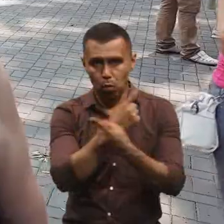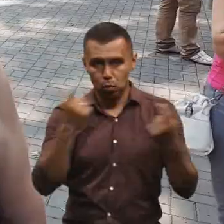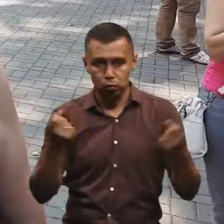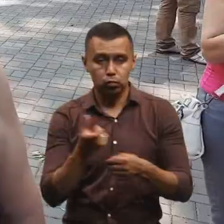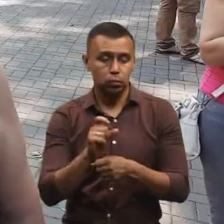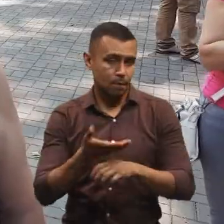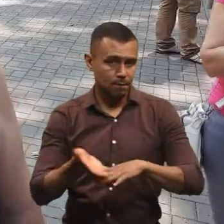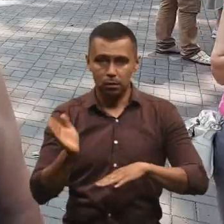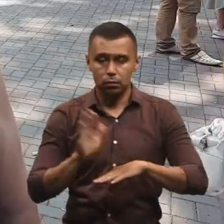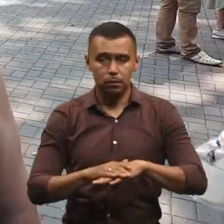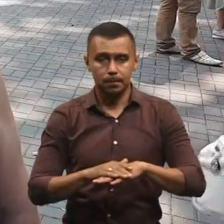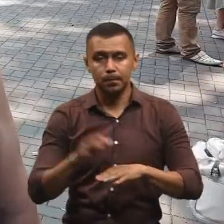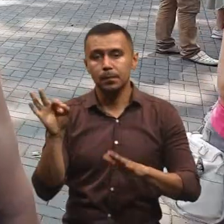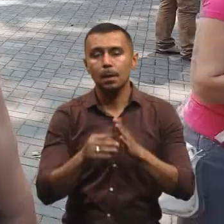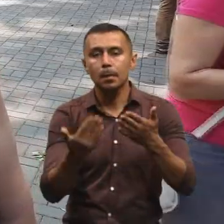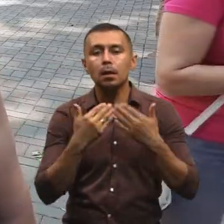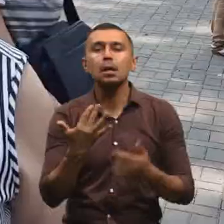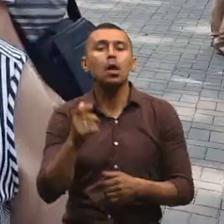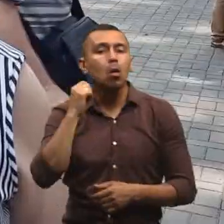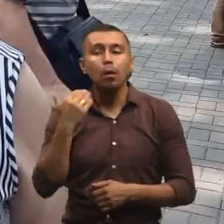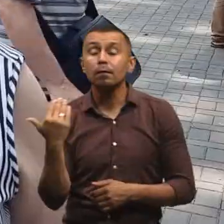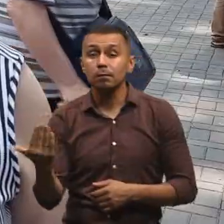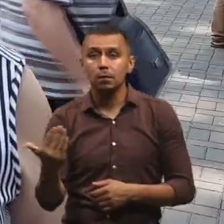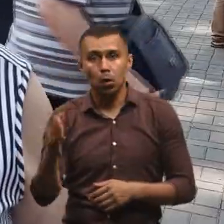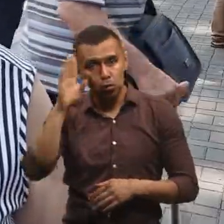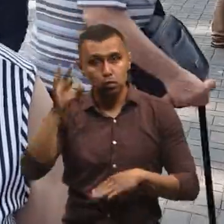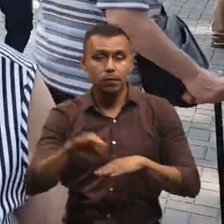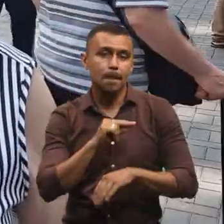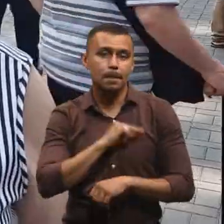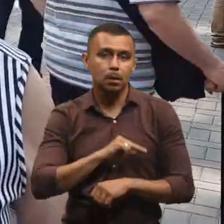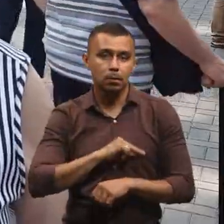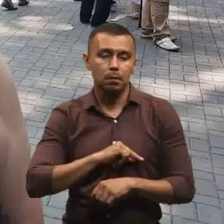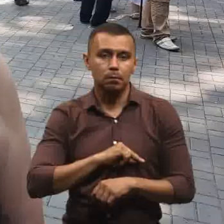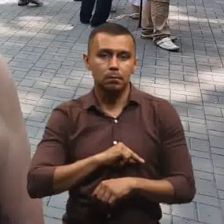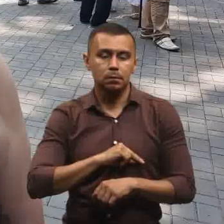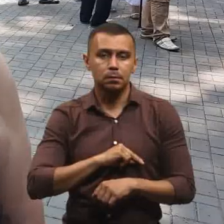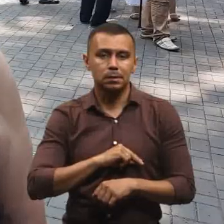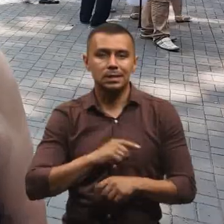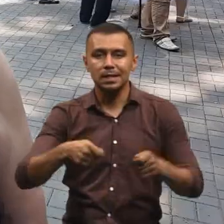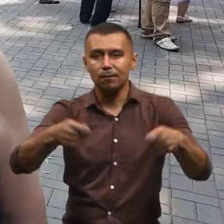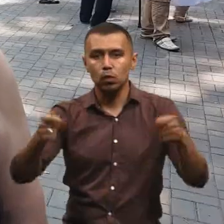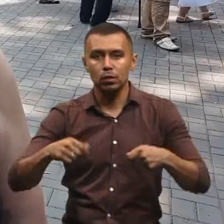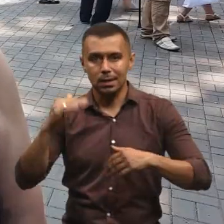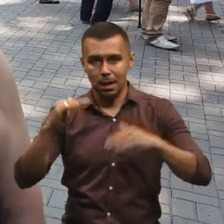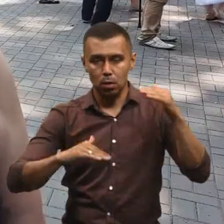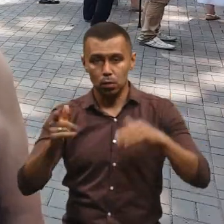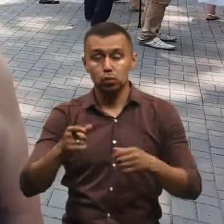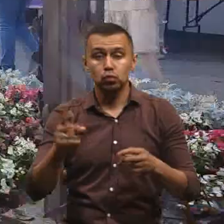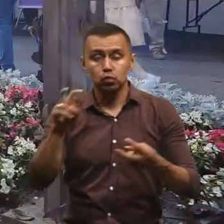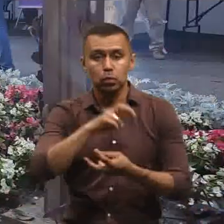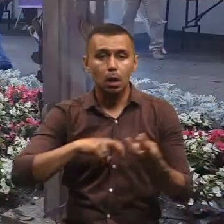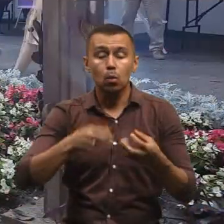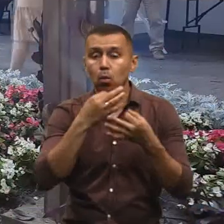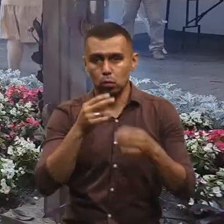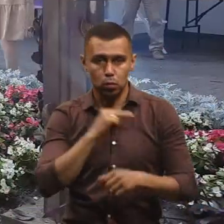дуже важко зразу питають скільки років чоловік працював завскладом йому шукає любу роботу